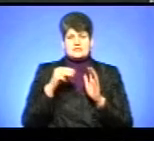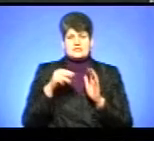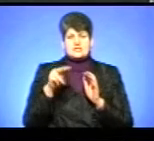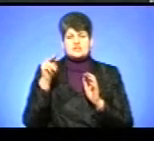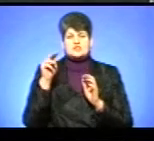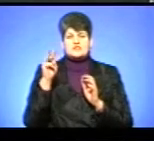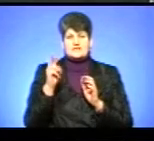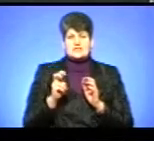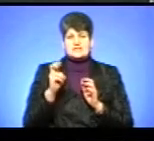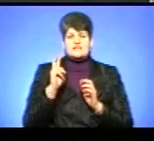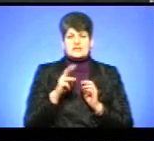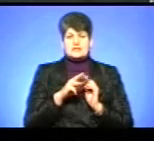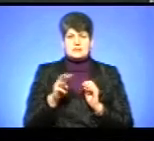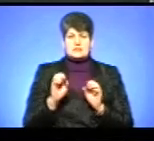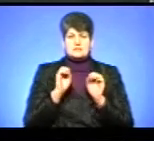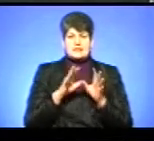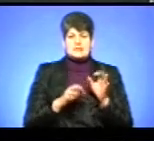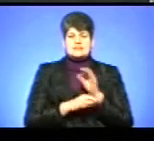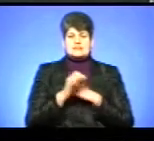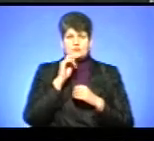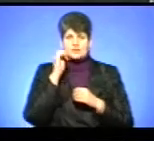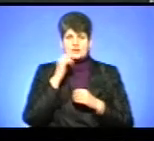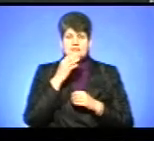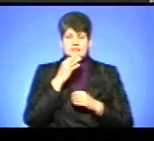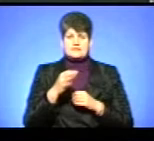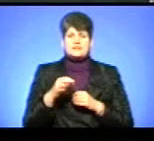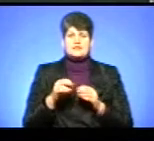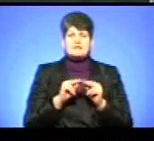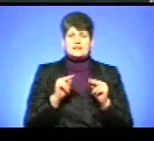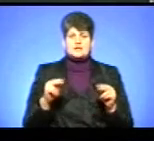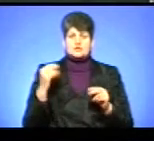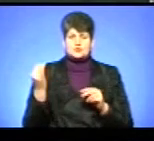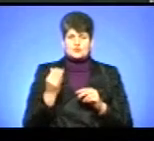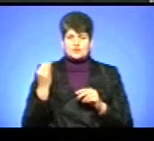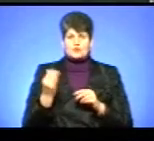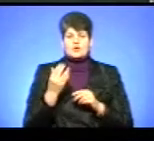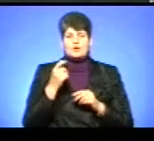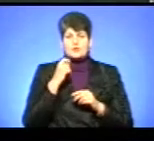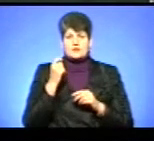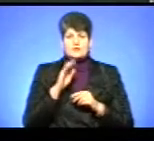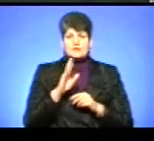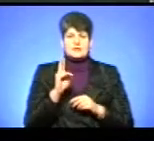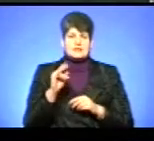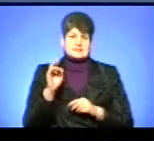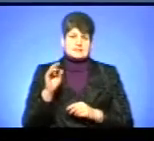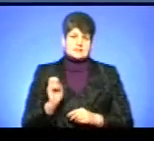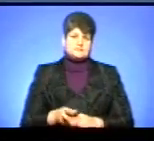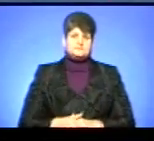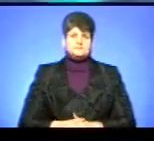які передали на схід України, повідомив викладач історії, доцент кафедри історії України Володимир Кіцак.